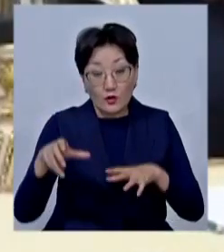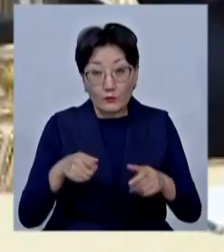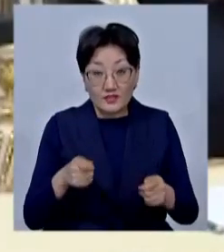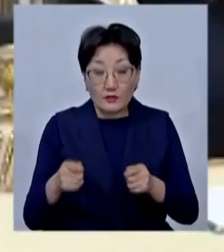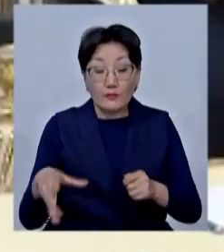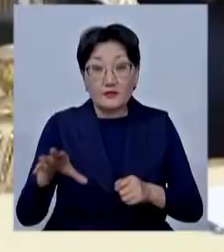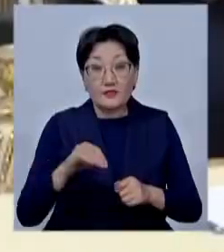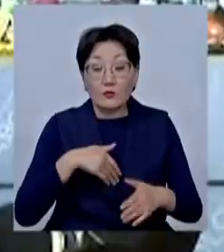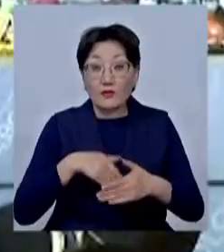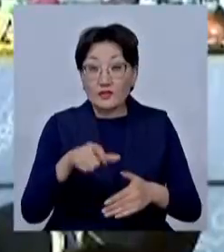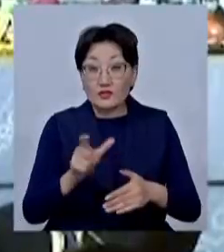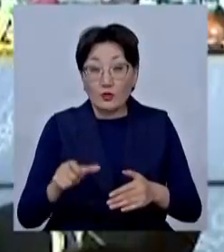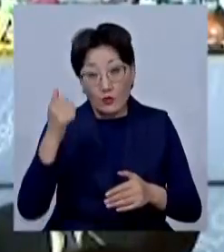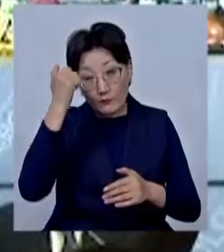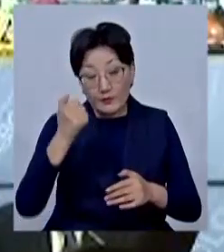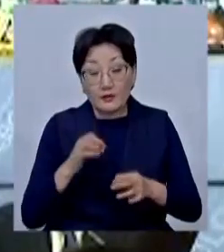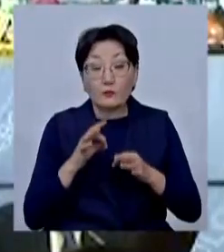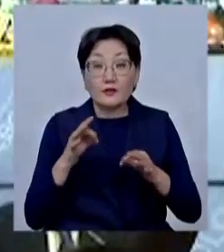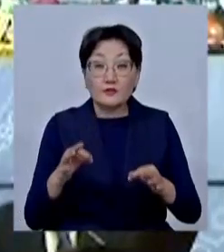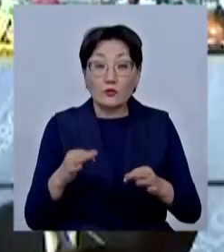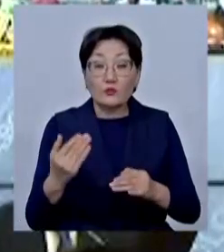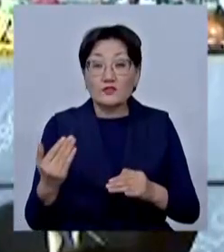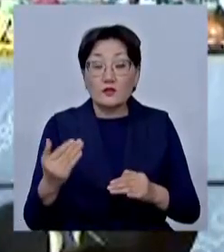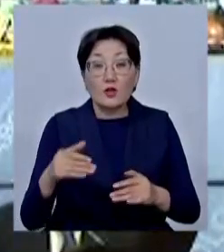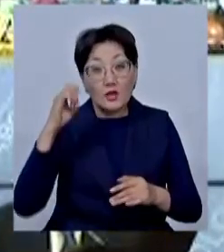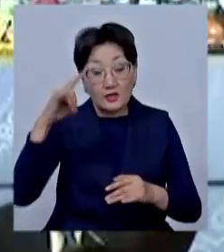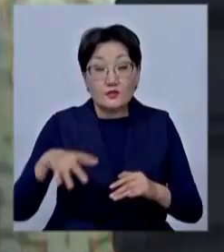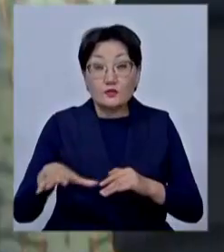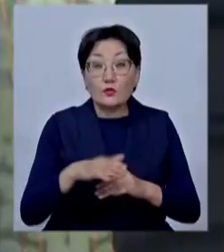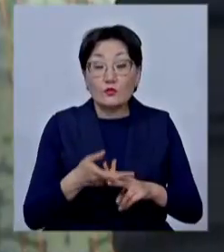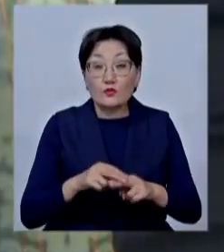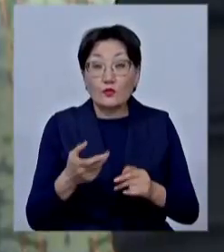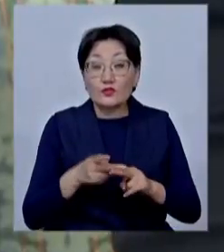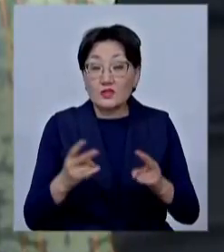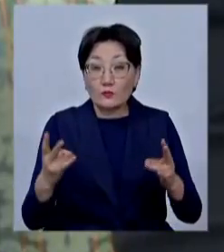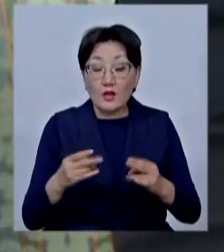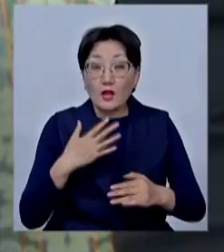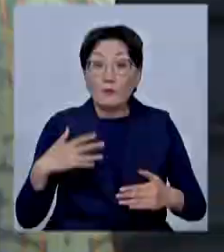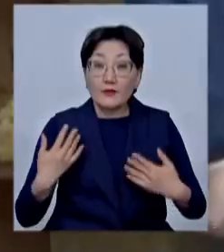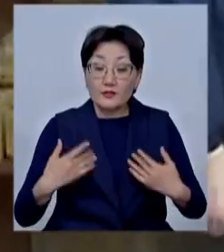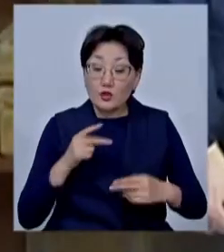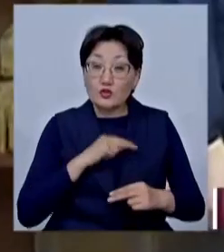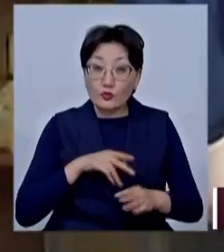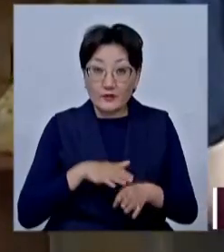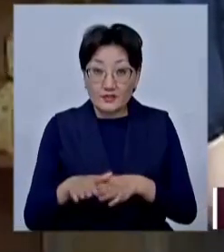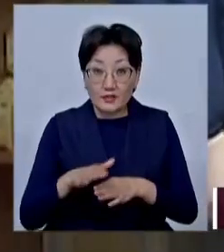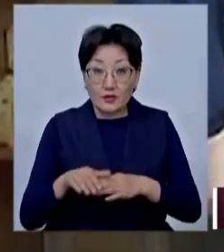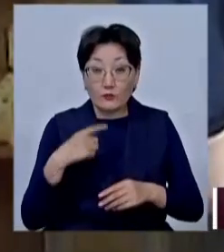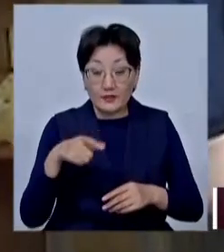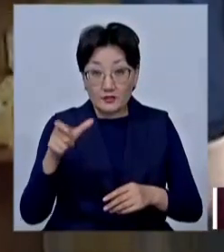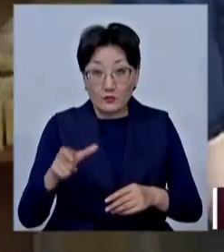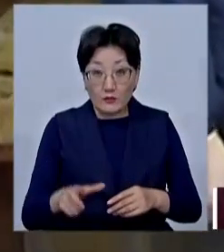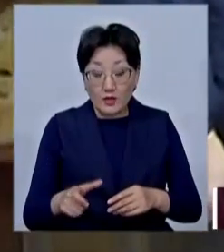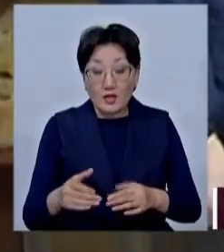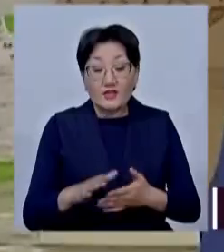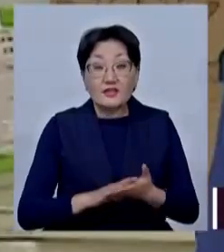басшысы барлық еріктілерге ризашылығын білдірді. Олар еліміз үшін аса қажетті, пайдалы жұмысты атқарып отырғанын атап өтті.